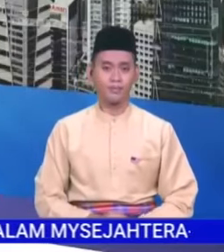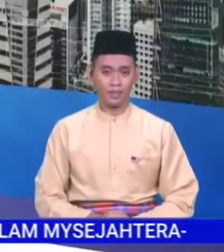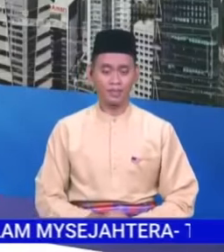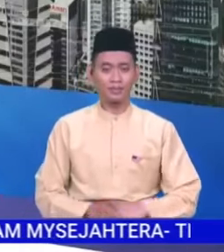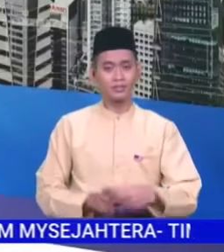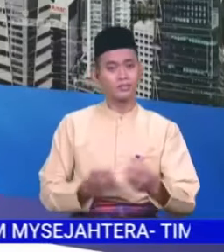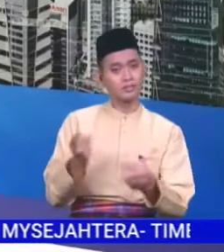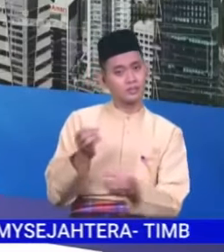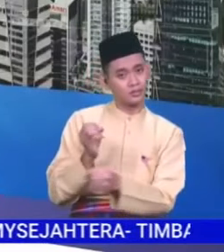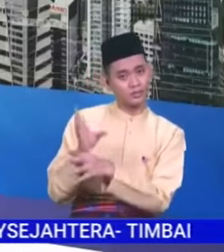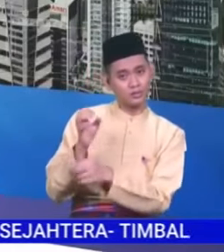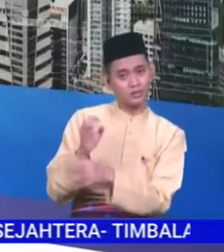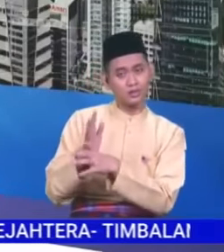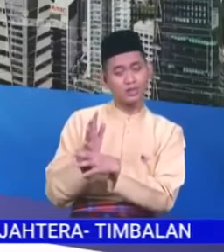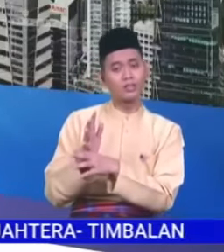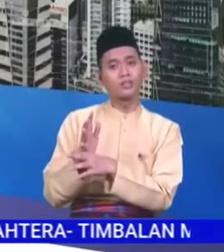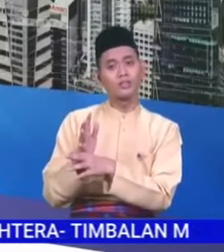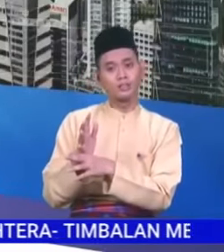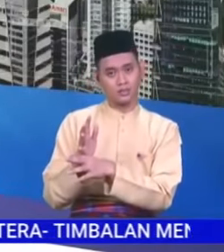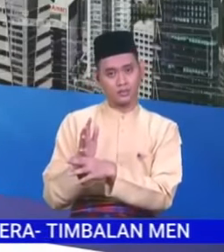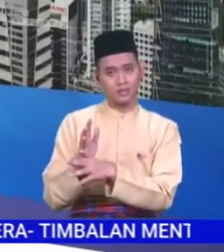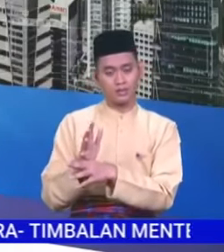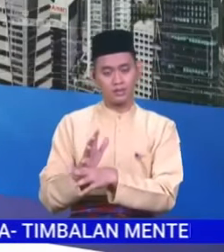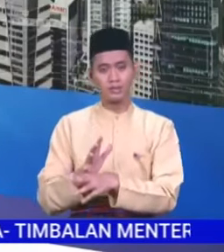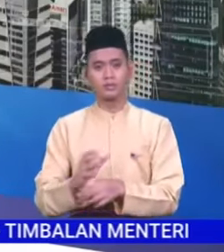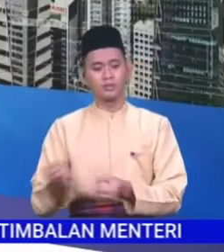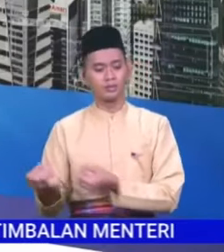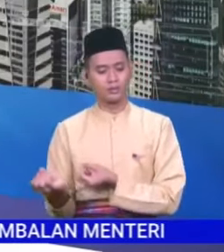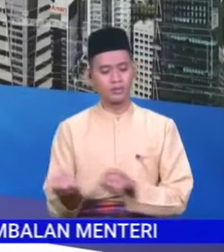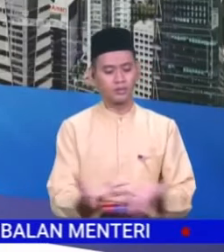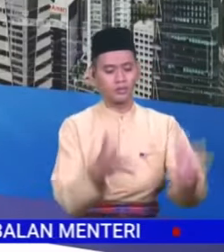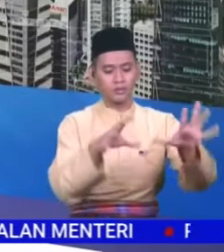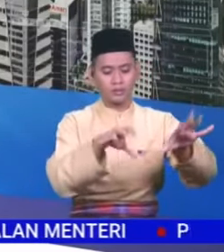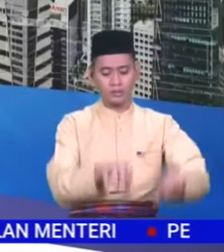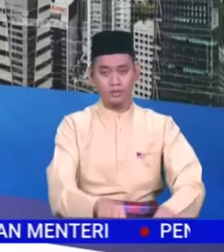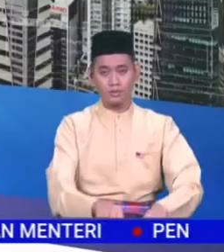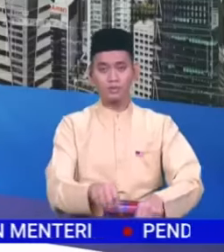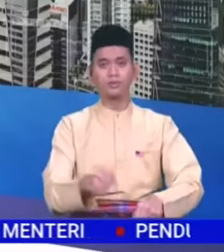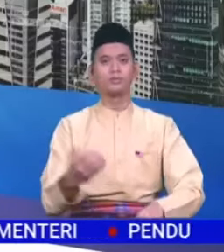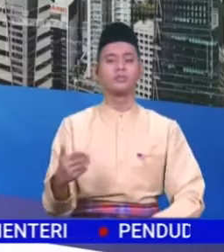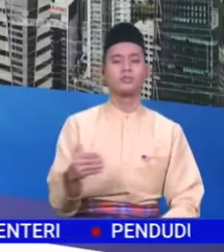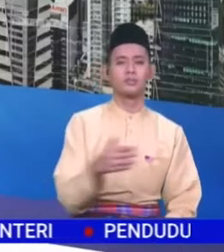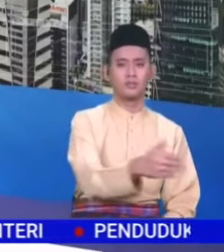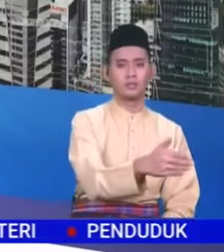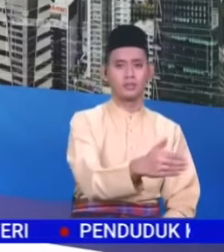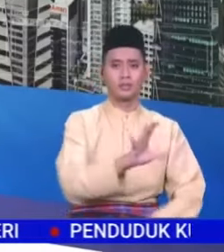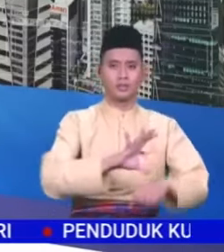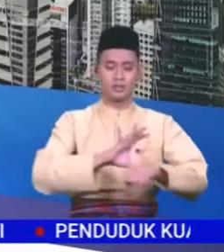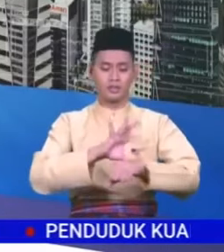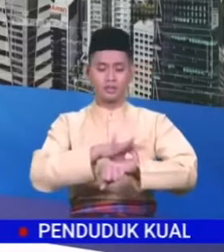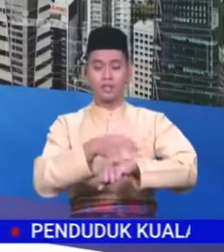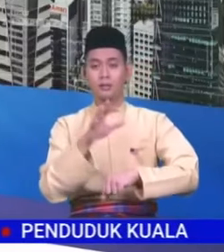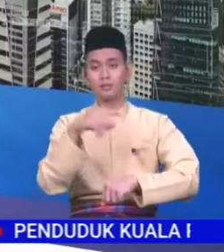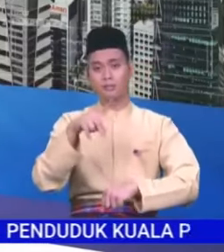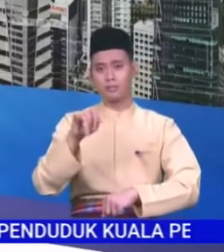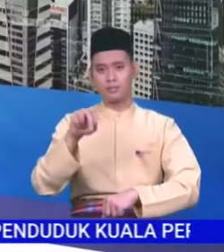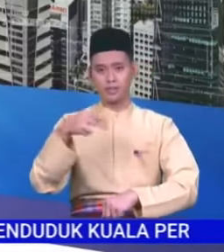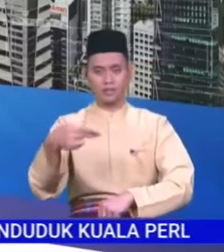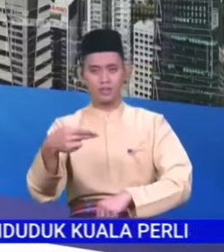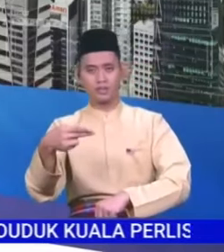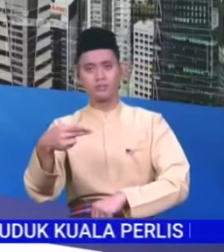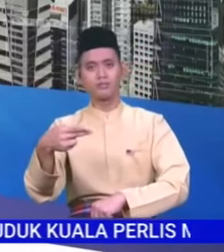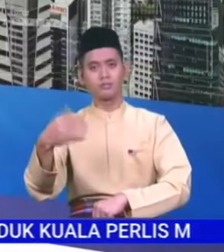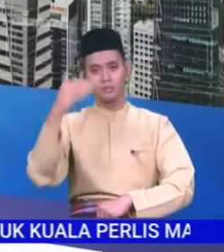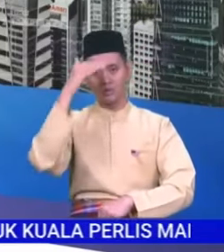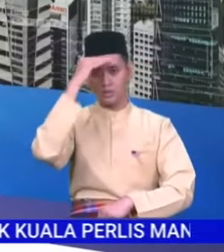Hai inisiatif seorang anak nelayan melumpuhkan pasca pencekalan laut di Tanjung Kupang bilang patah Jo baru berjaya membantu nelayan sekitar meraih